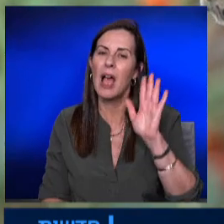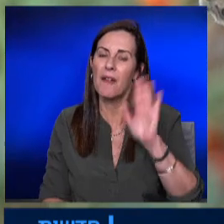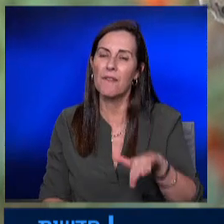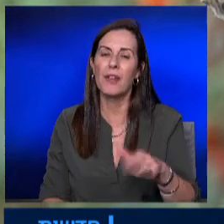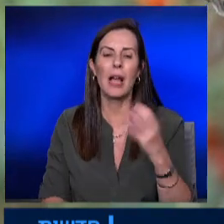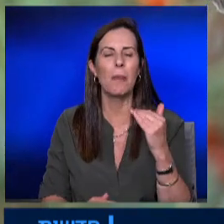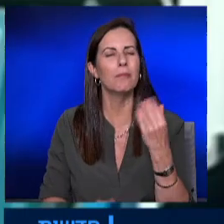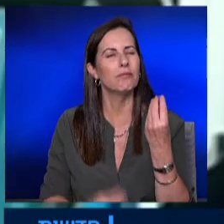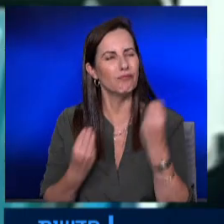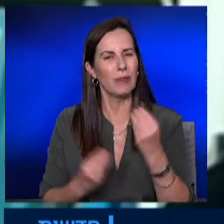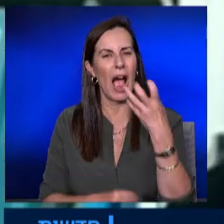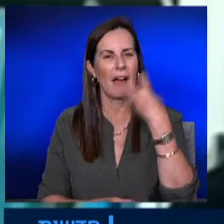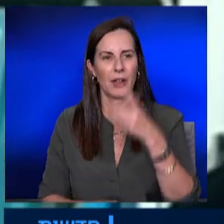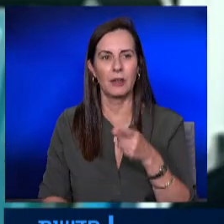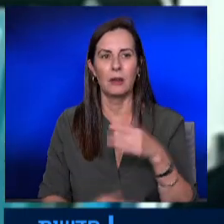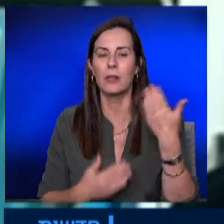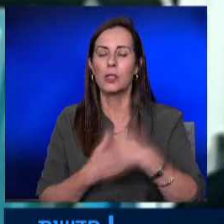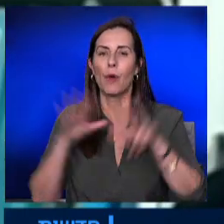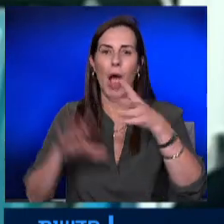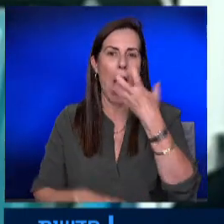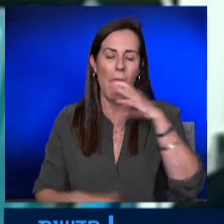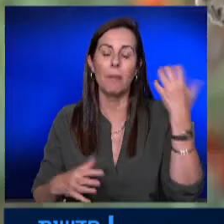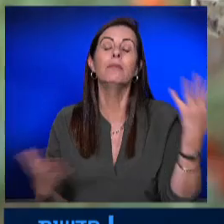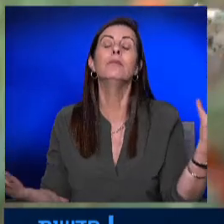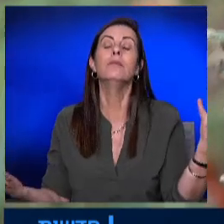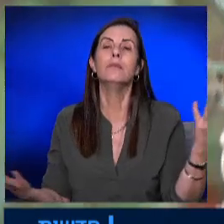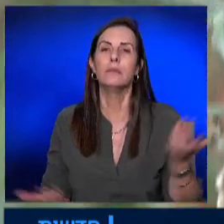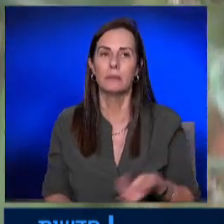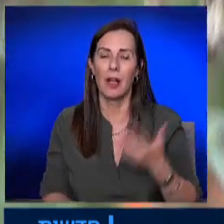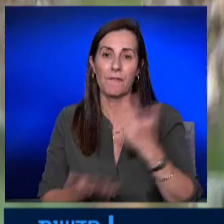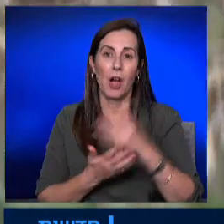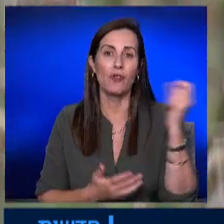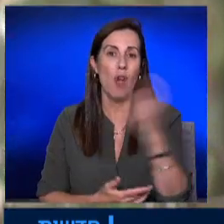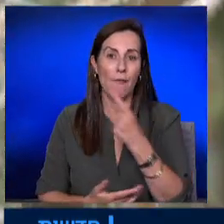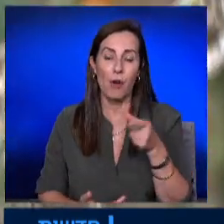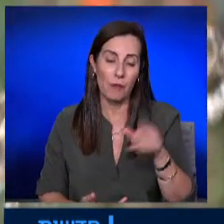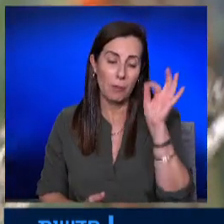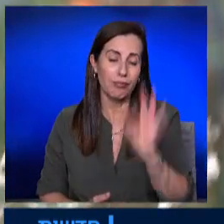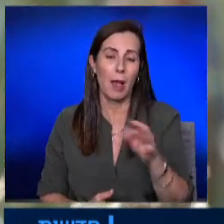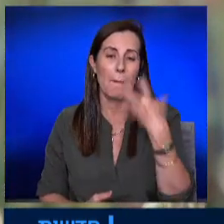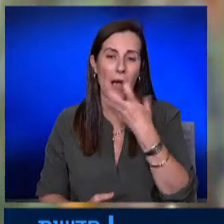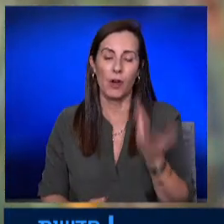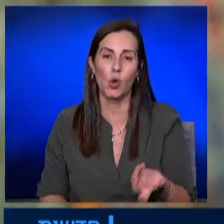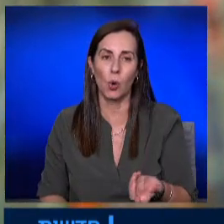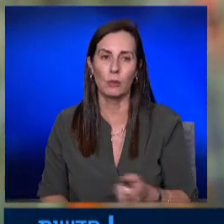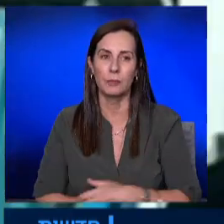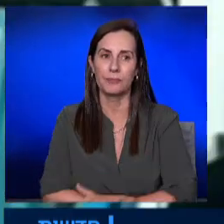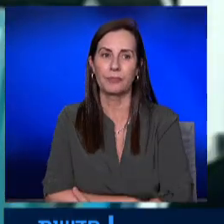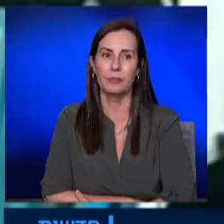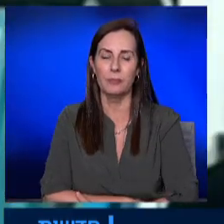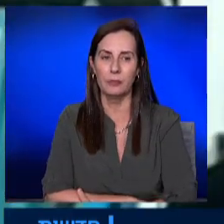באיכות הסחורה. מה לעשות? סוף אוגוסט הגיע חמסין גדול, שבוע פלוס, והוא אוטומטית גורם נזק